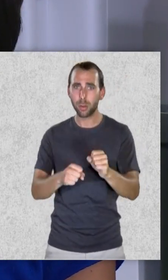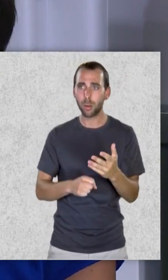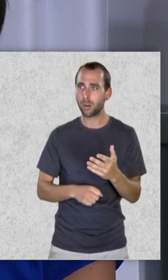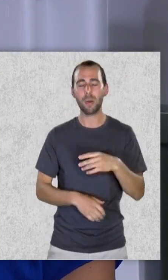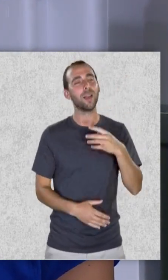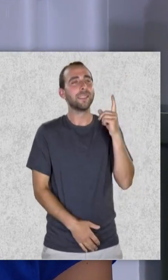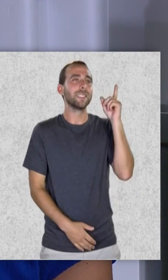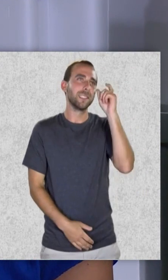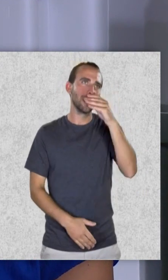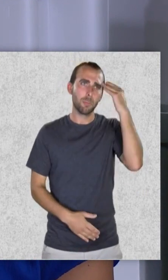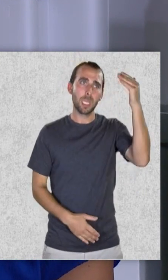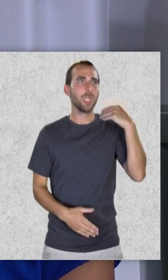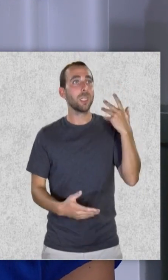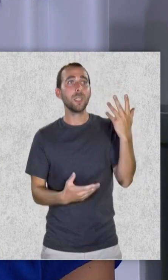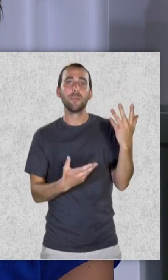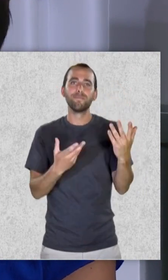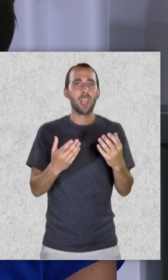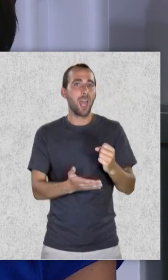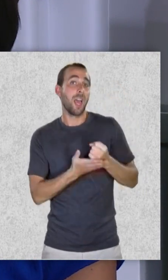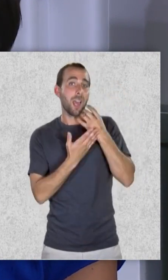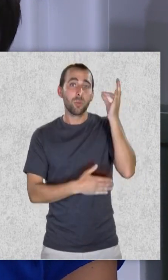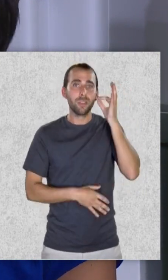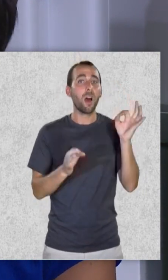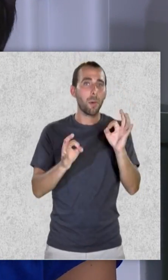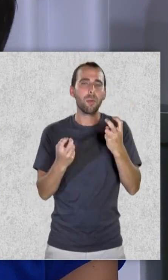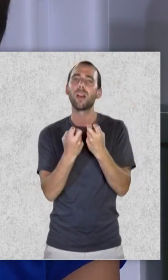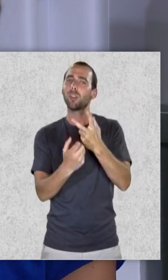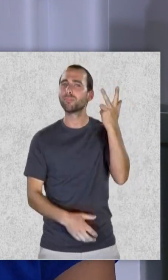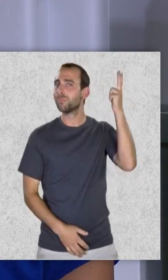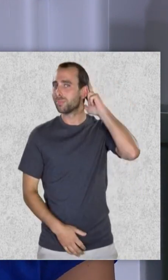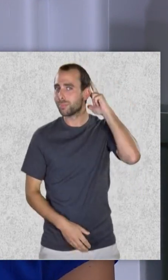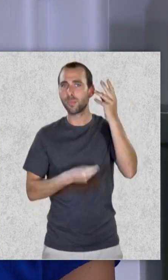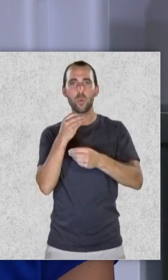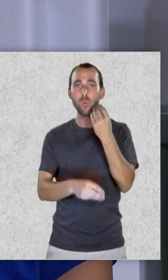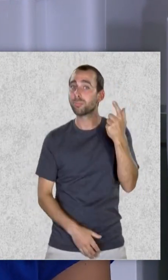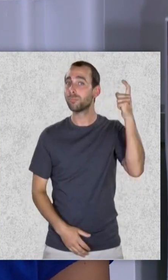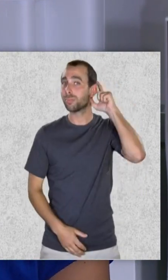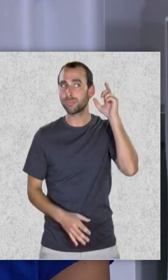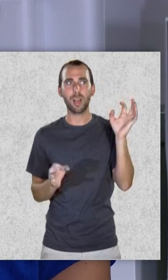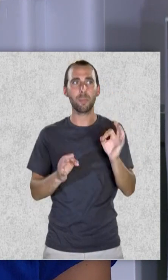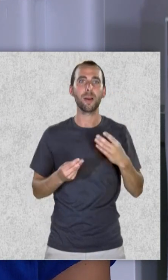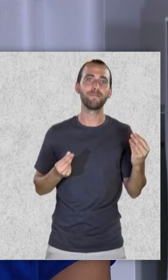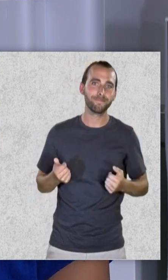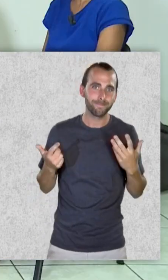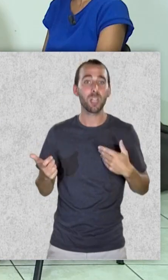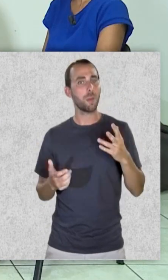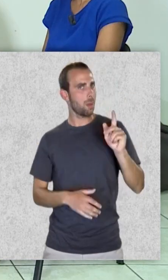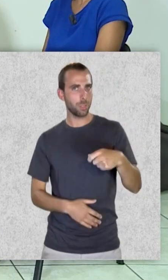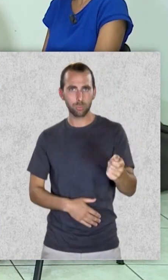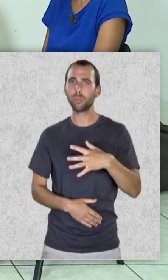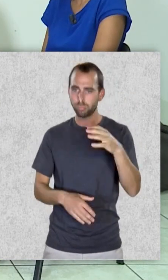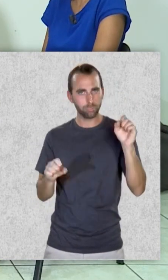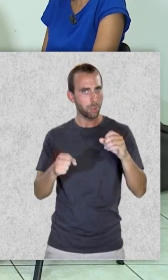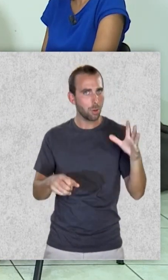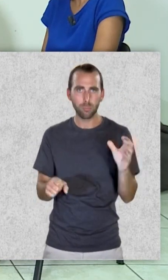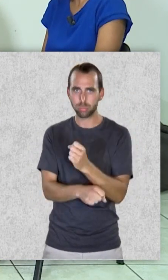auditive, c'est-à-dire comme un implant ou une prothèse, mais bien sûr ça se fait. Les sourds ne sont pas muets